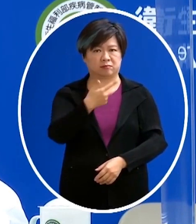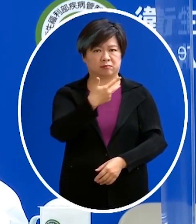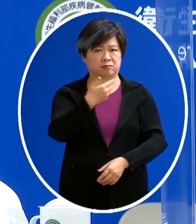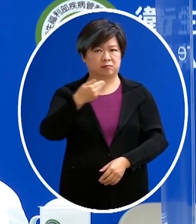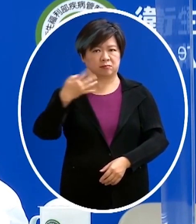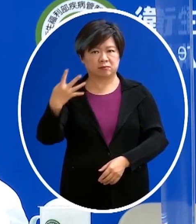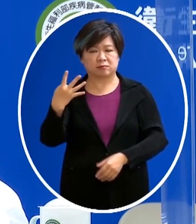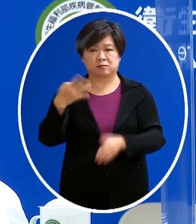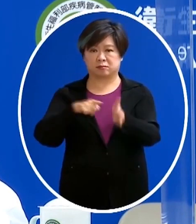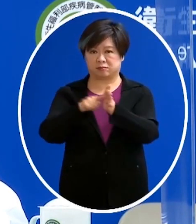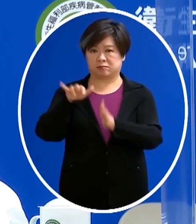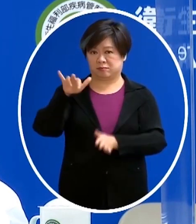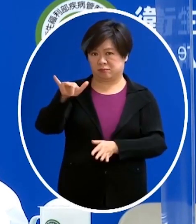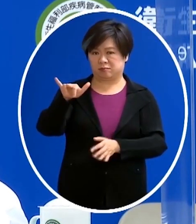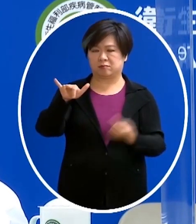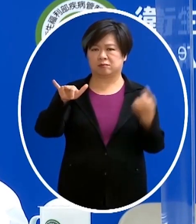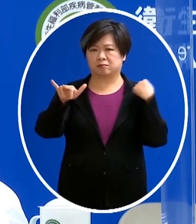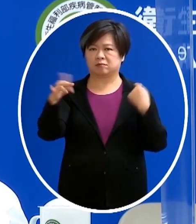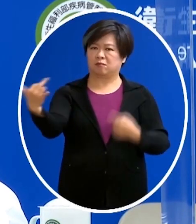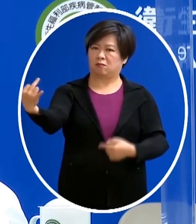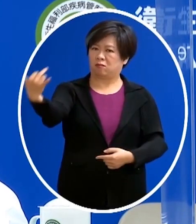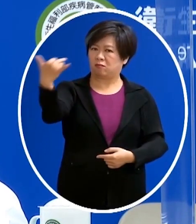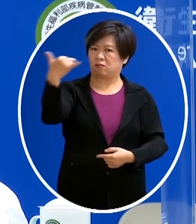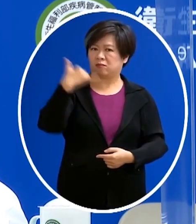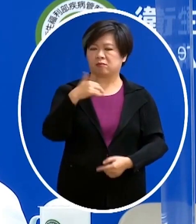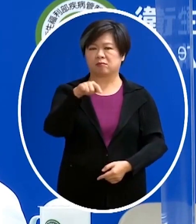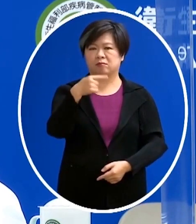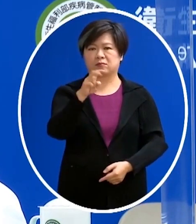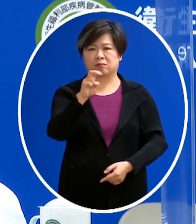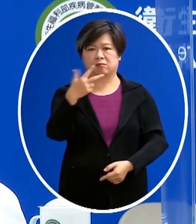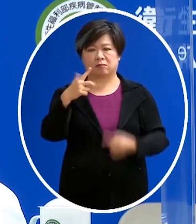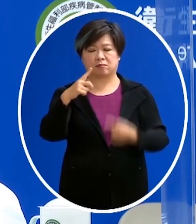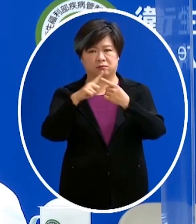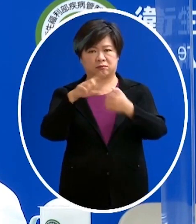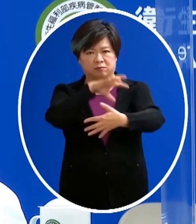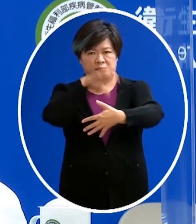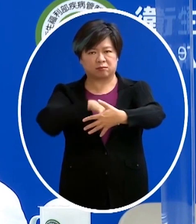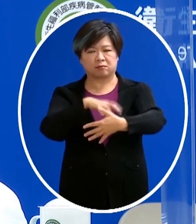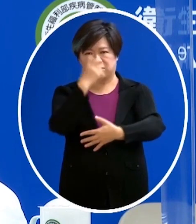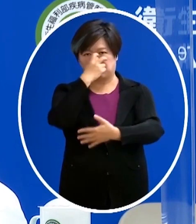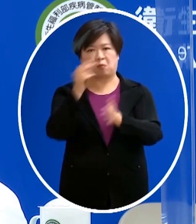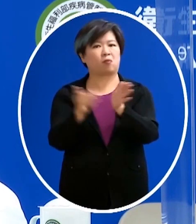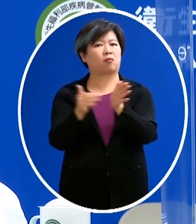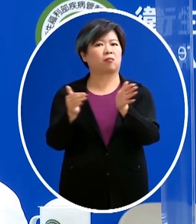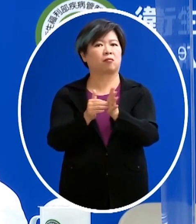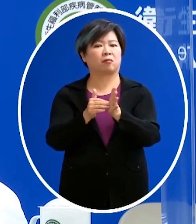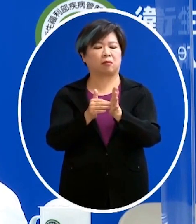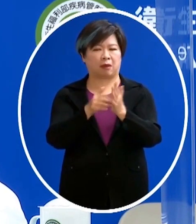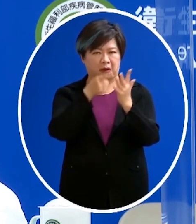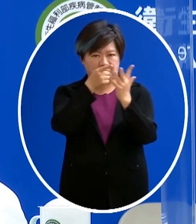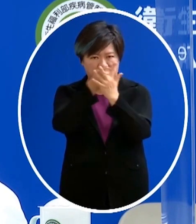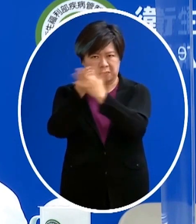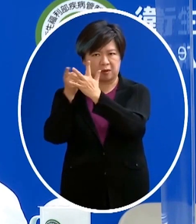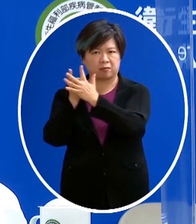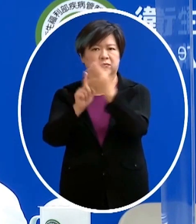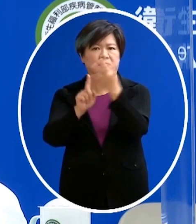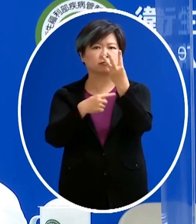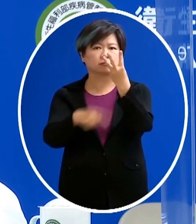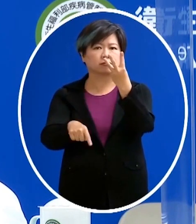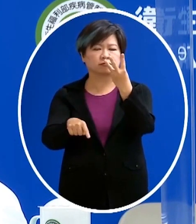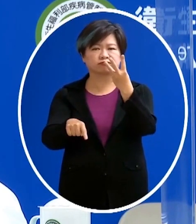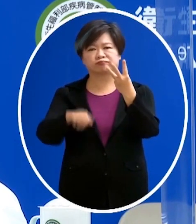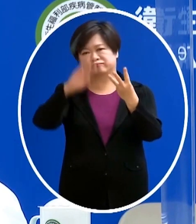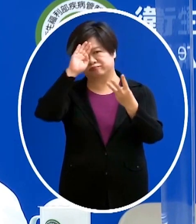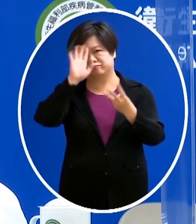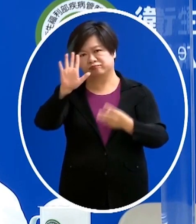我们这个专机哈，昨天回来这127人这检疫全部完毕，那总共验出有3名是阳